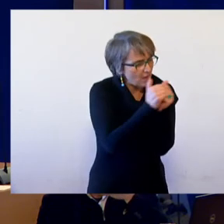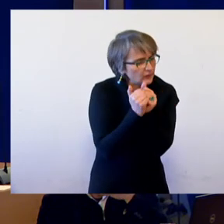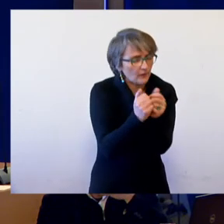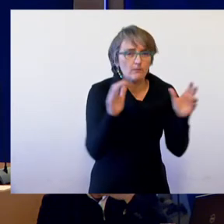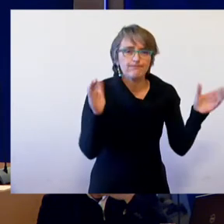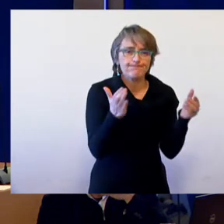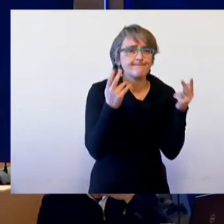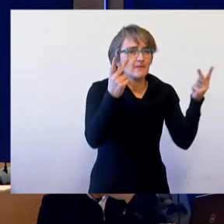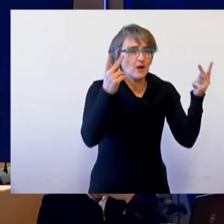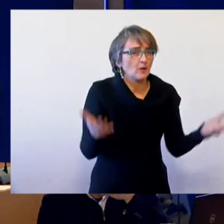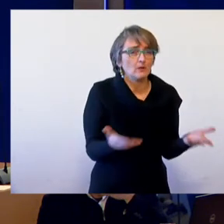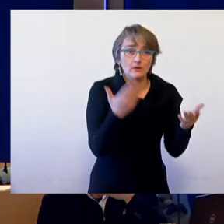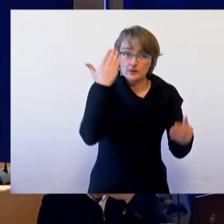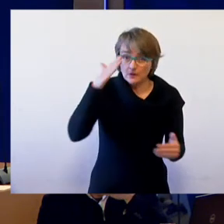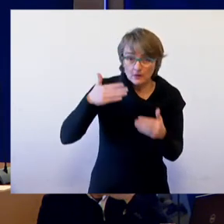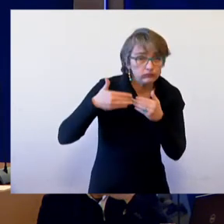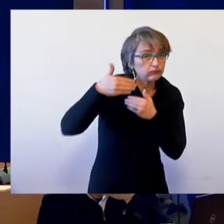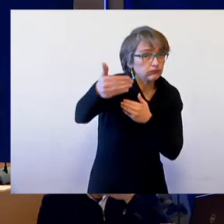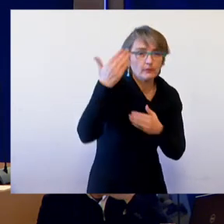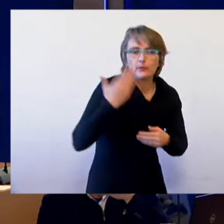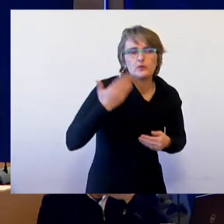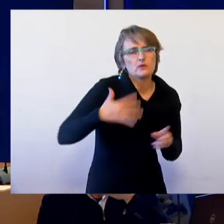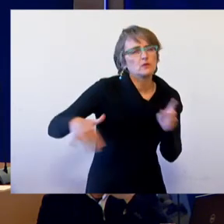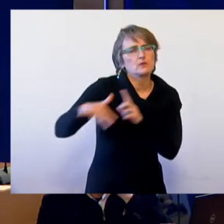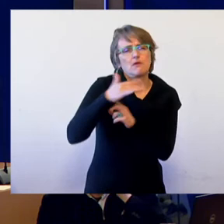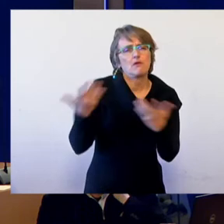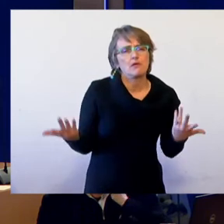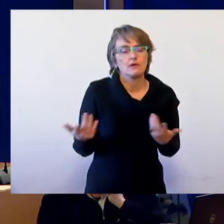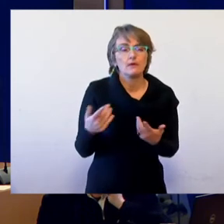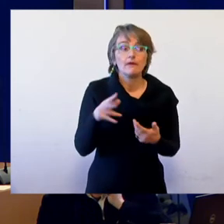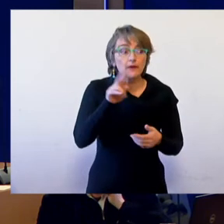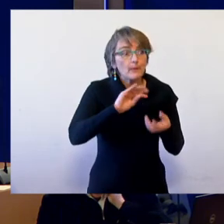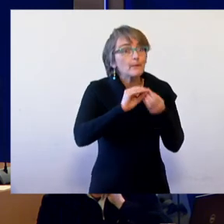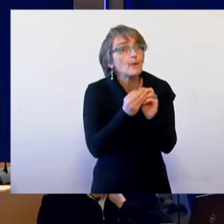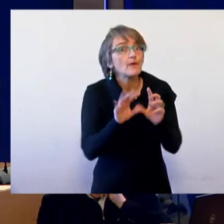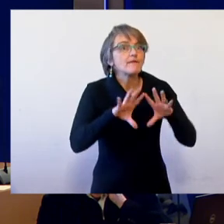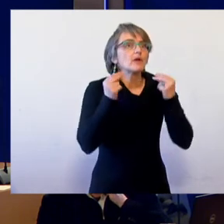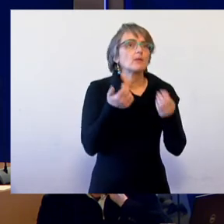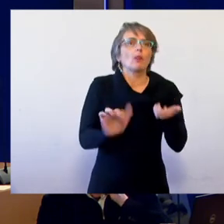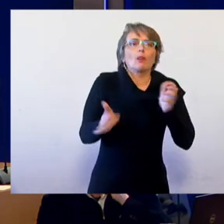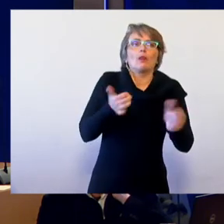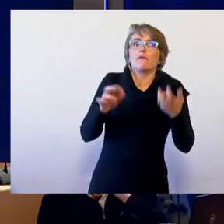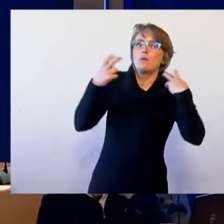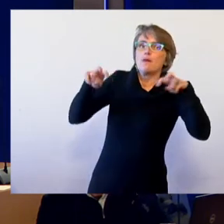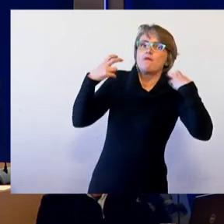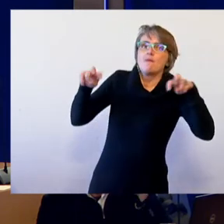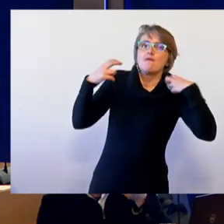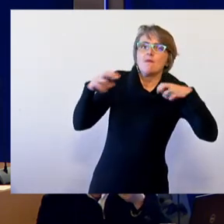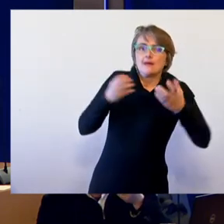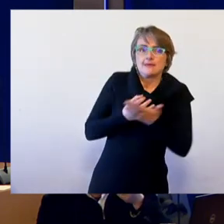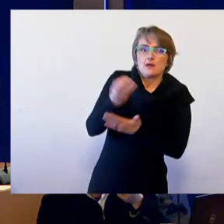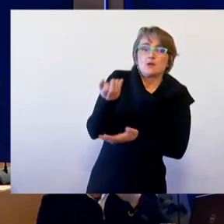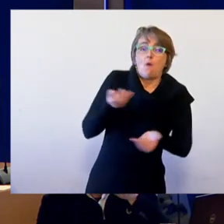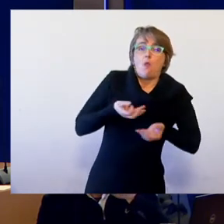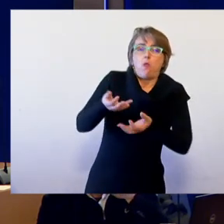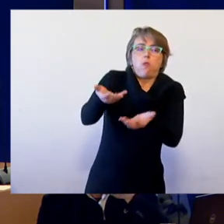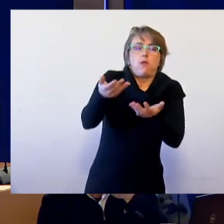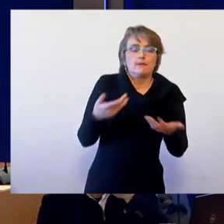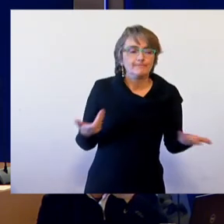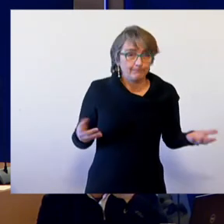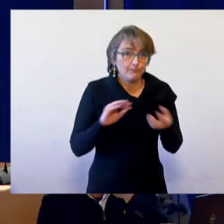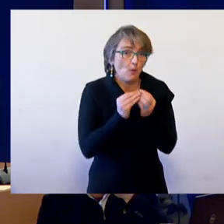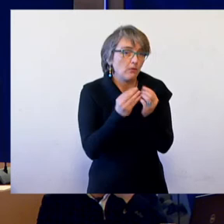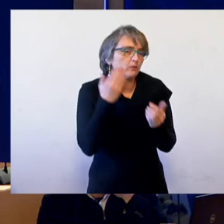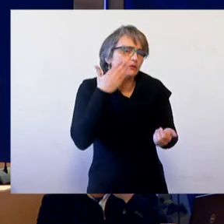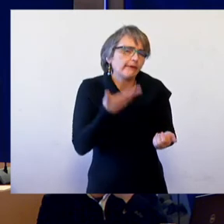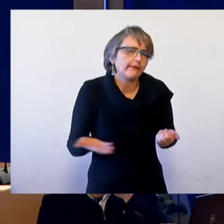en a besoin. On a donc un problème, des stratégies d'évitement que tout le monde connaît, et une solution, renforcer l'attractivité de